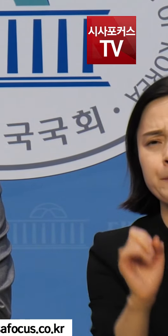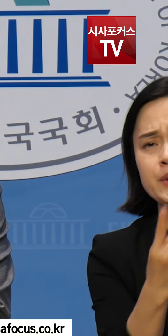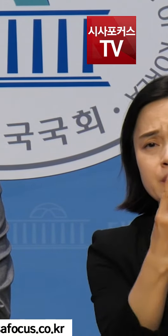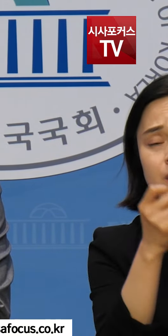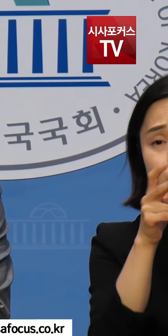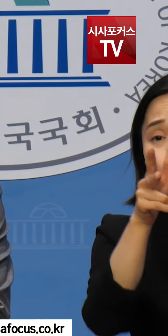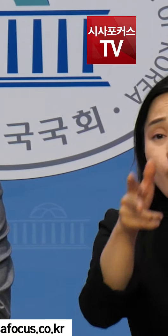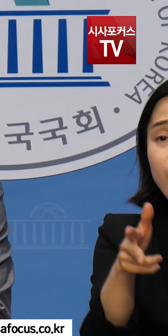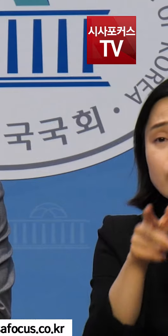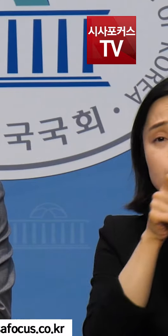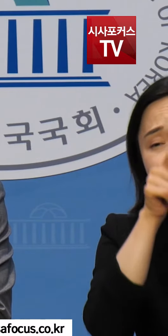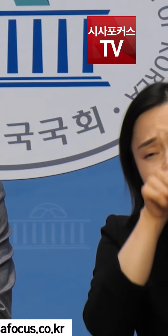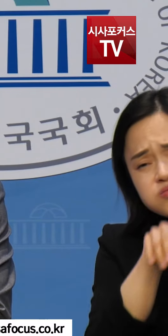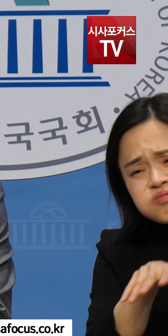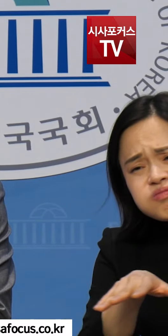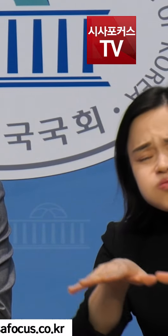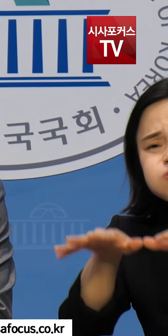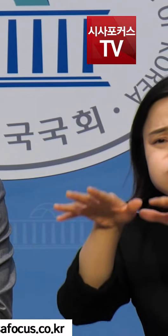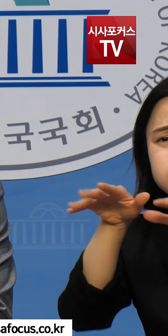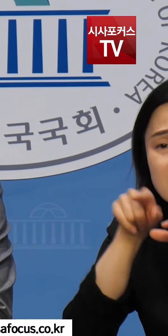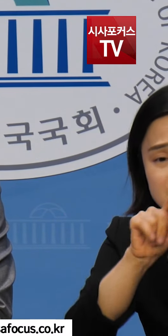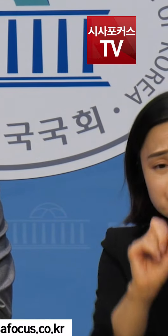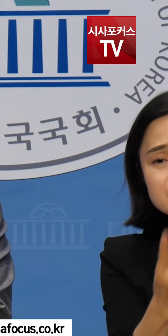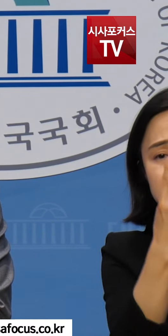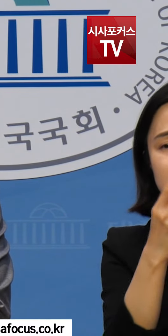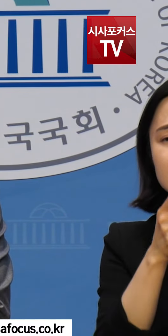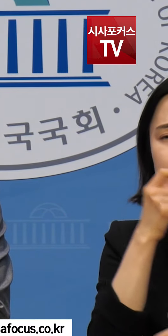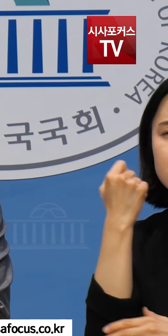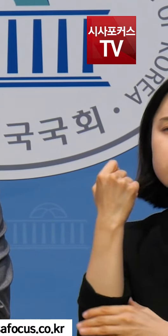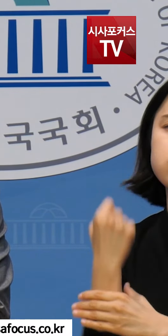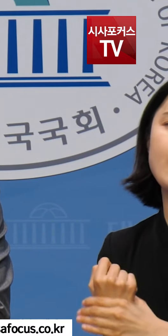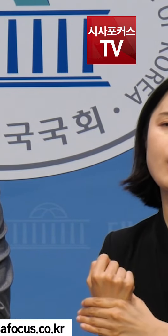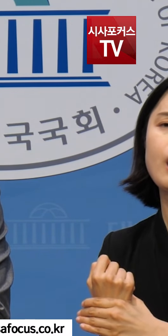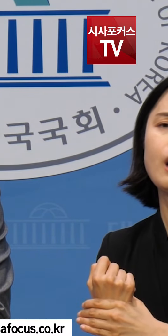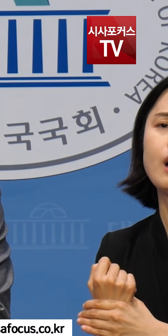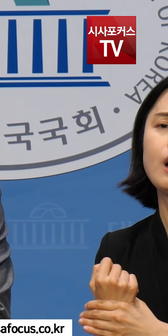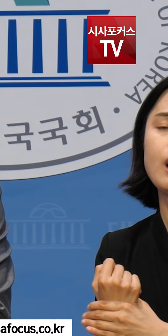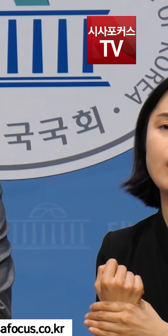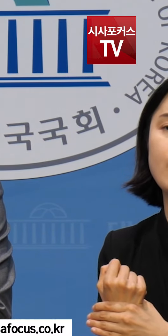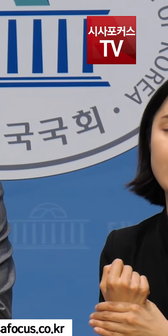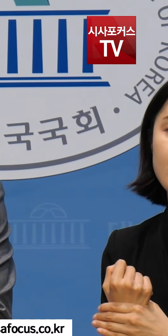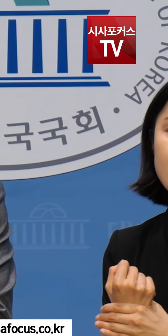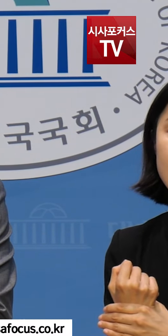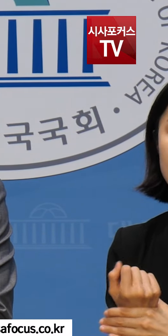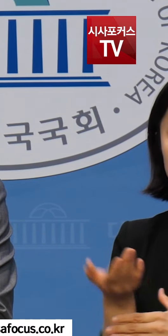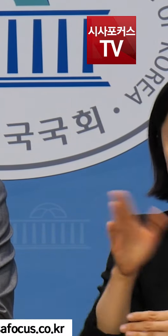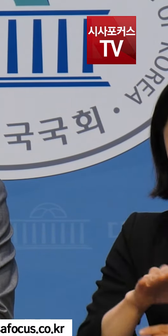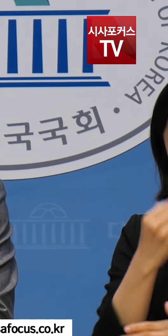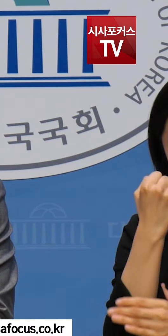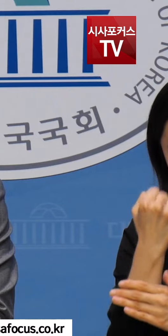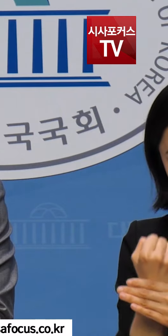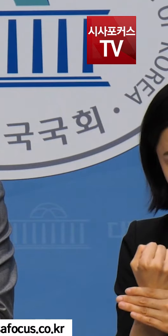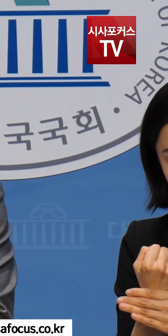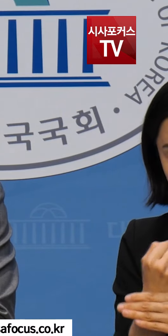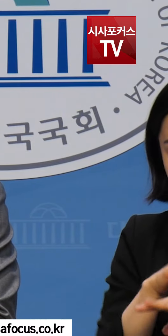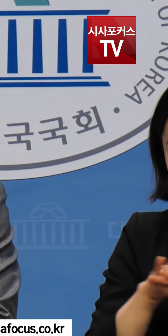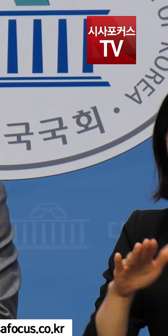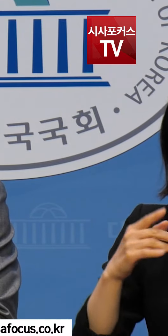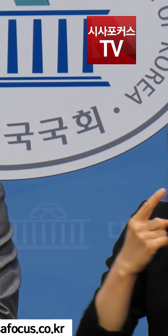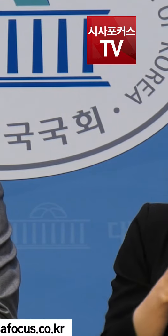그대로 낙동강 흘러가는데도 불구하고 이런 오염원을 개선하겠다는 근본적인 해결을